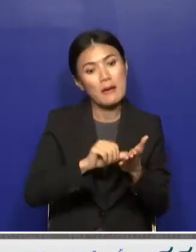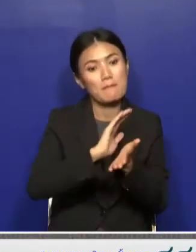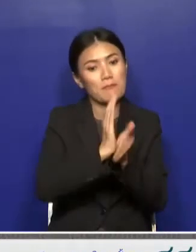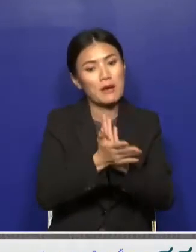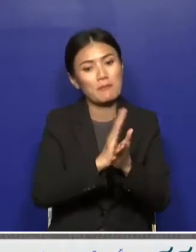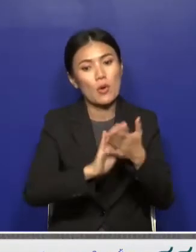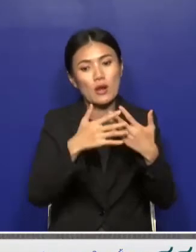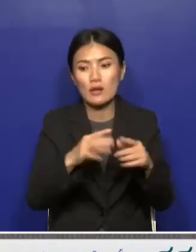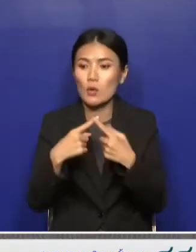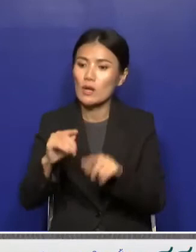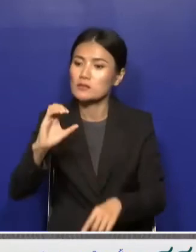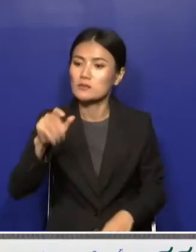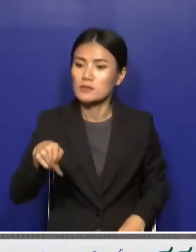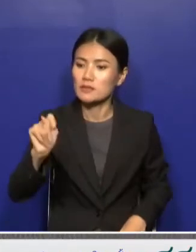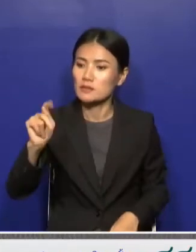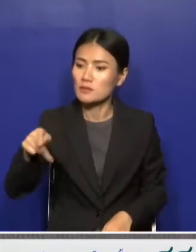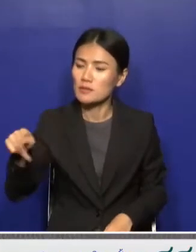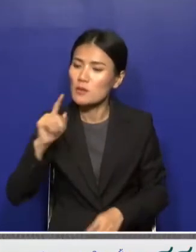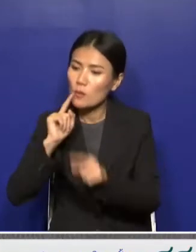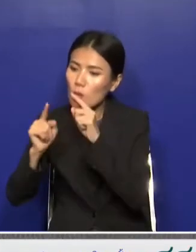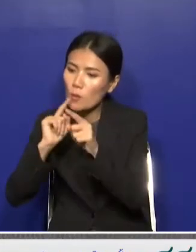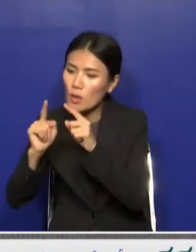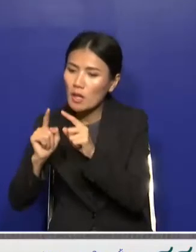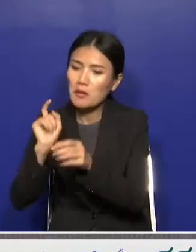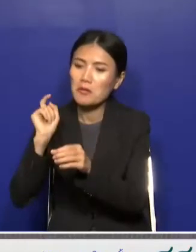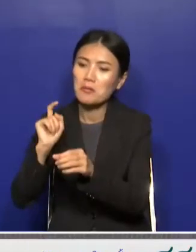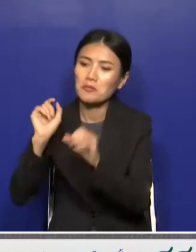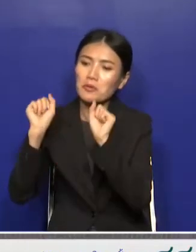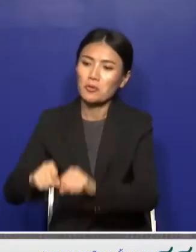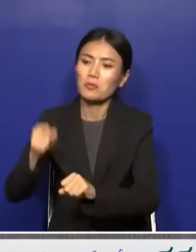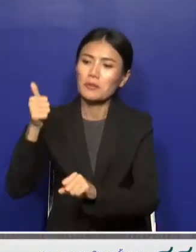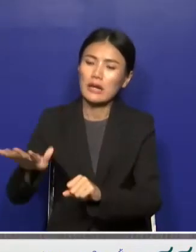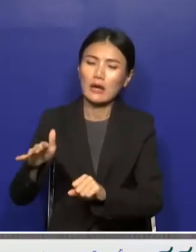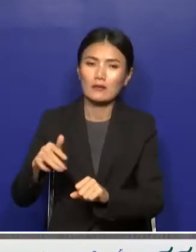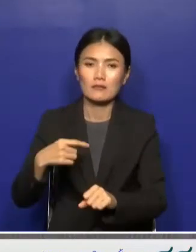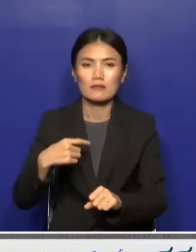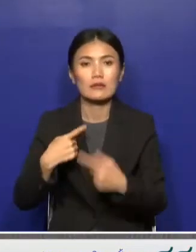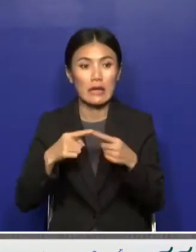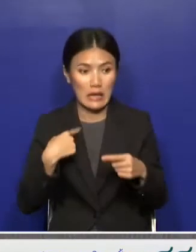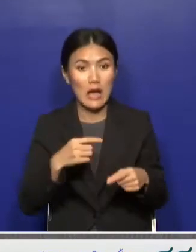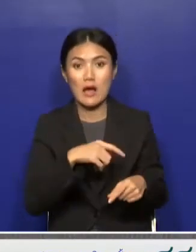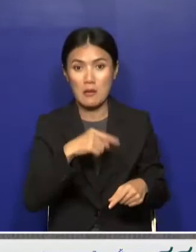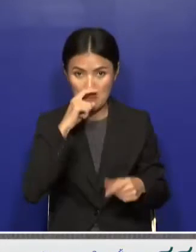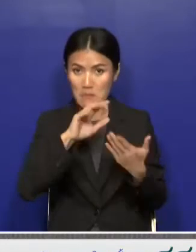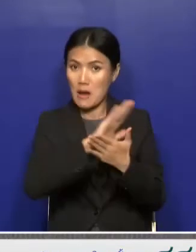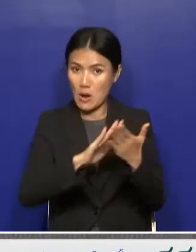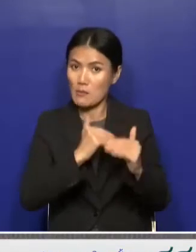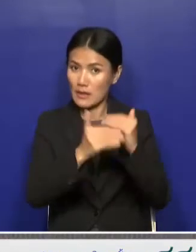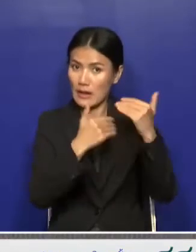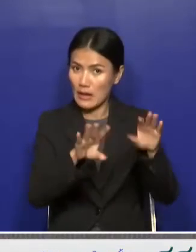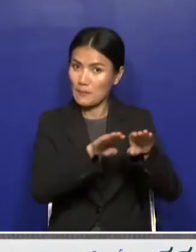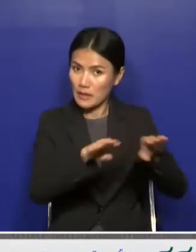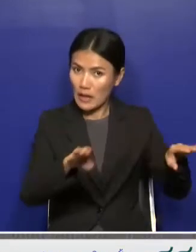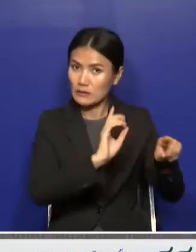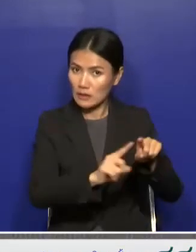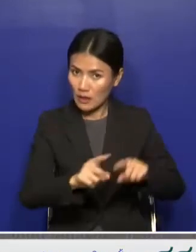ของ CPTPP ไม่สำเร็จผมก็ว่าคุ้มนะครับเพราะว่าเราจะได้มีมาตรฐานสินค้ามีเรื่องของการดูแลต่างๆเหล่านี้ให้กับค